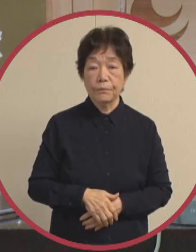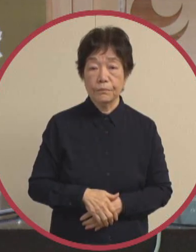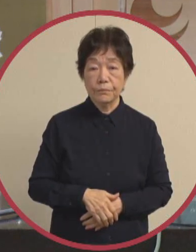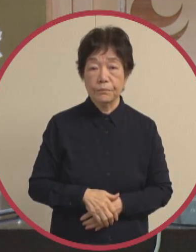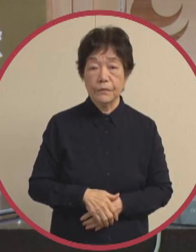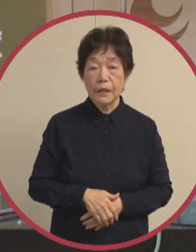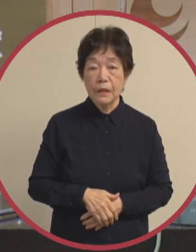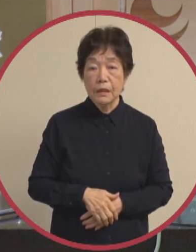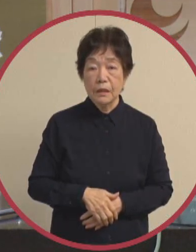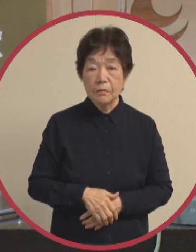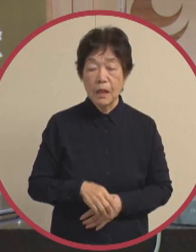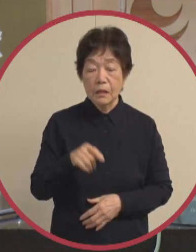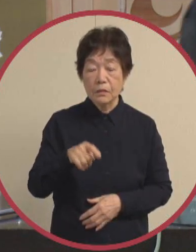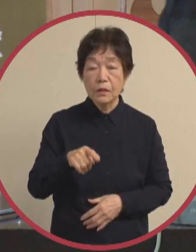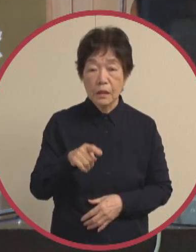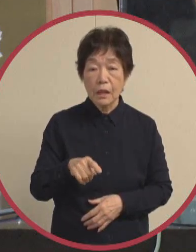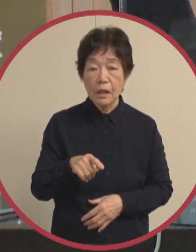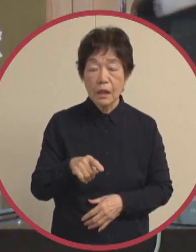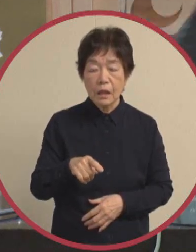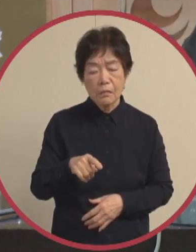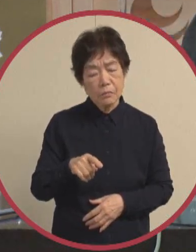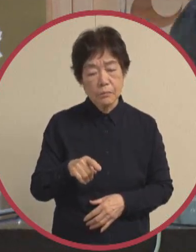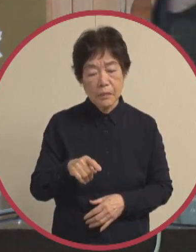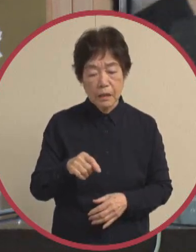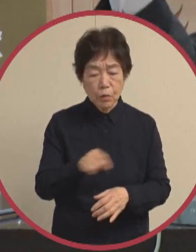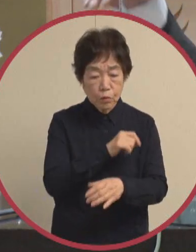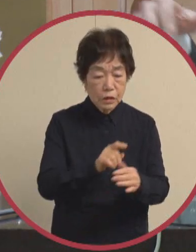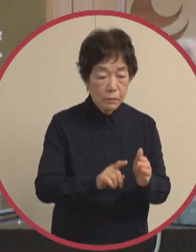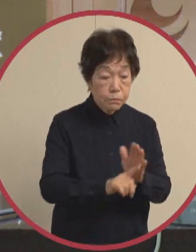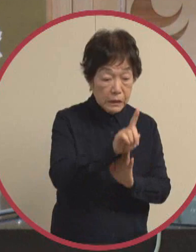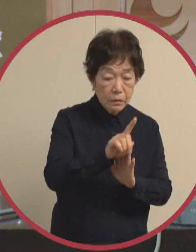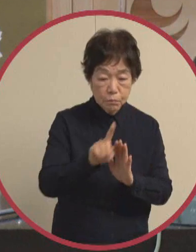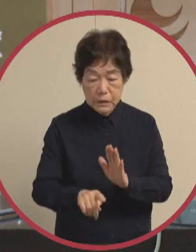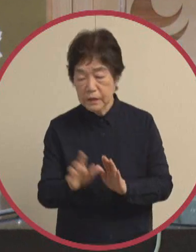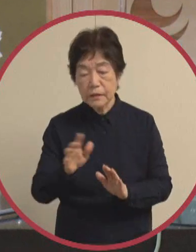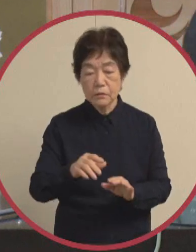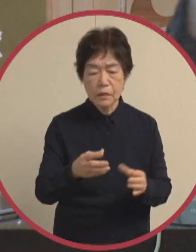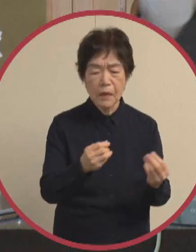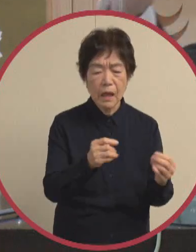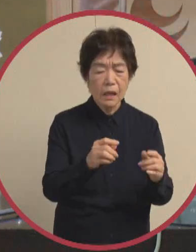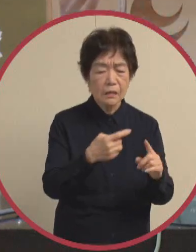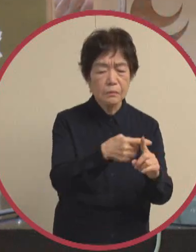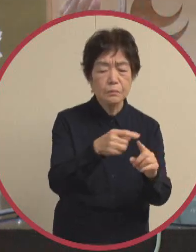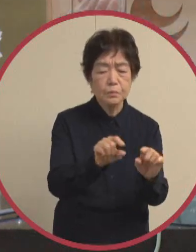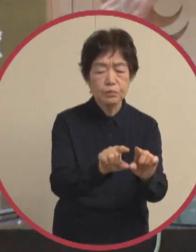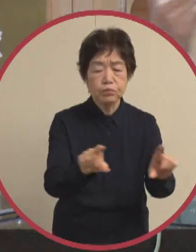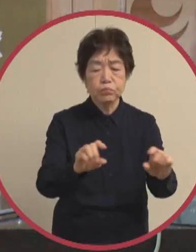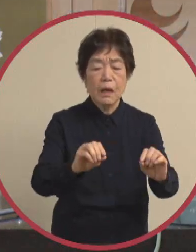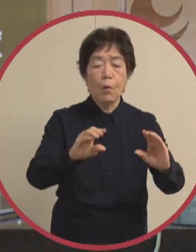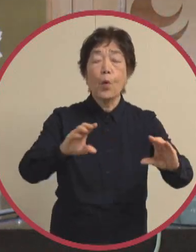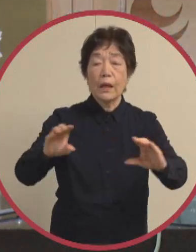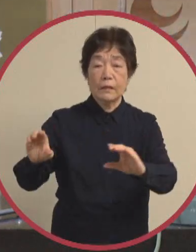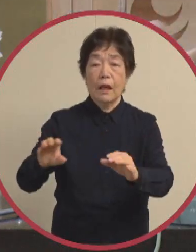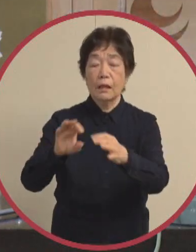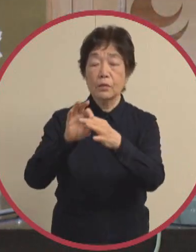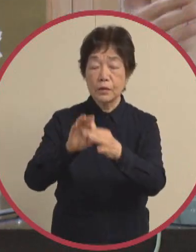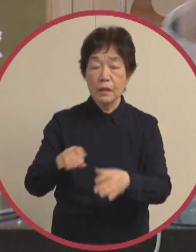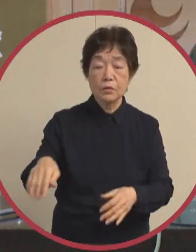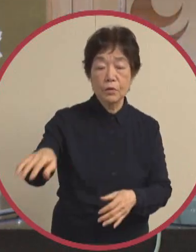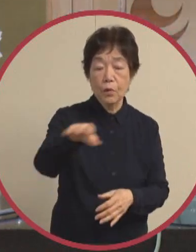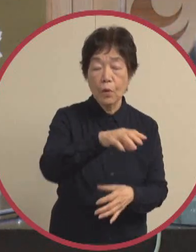高いところがあって、それが要するにある意味で言うとまんべんなく広くあったと、まあ、それを囲い込もうとすると大きな人